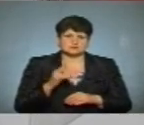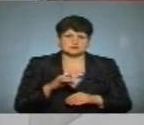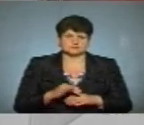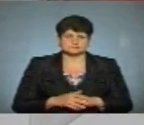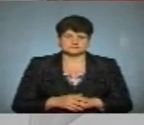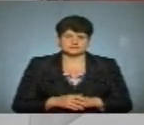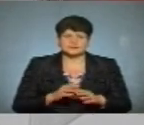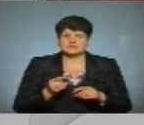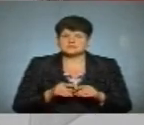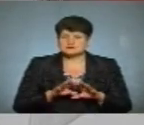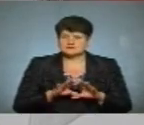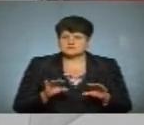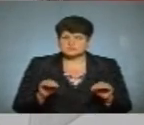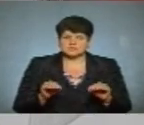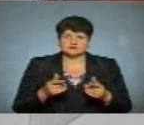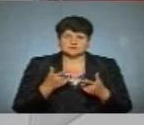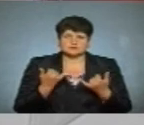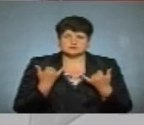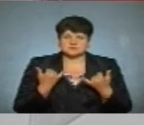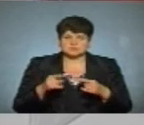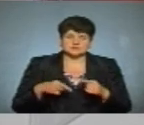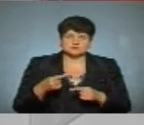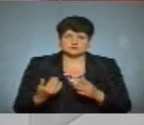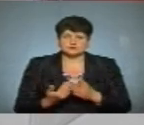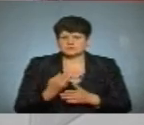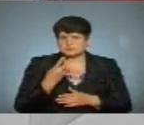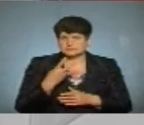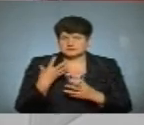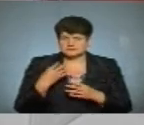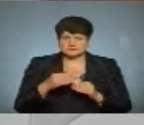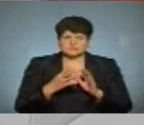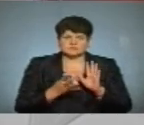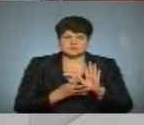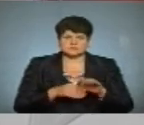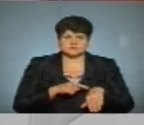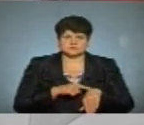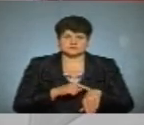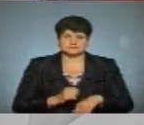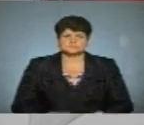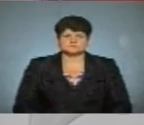Це вся інформація на цю годину. Наступний випуск новин дивіться вже о 19:00.